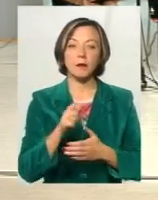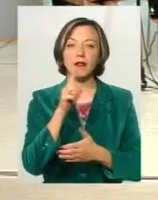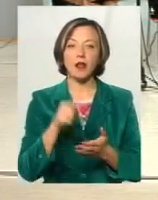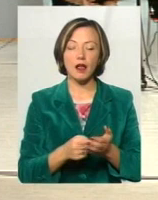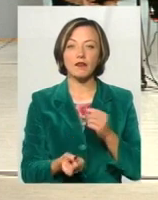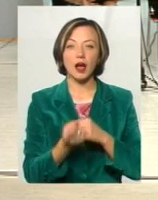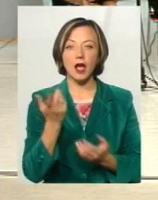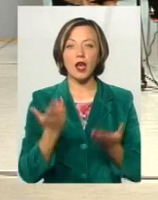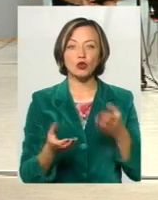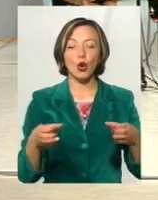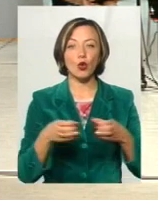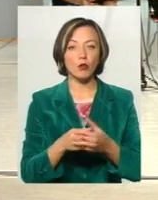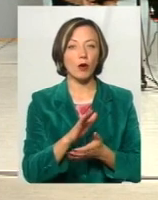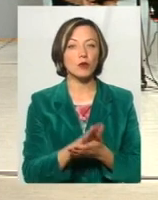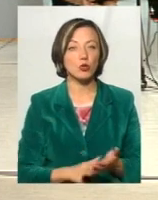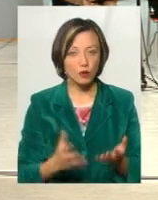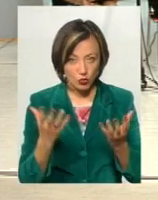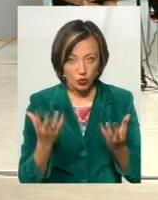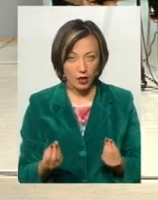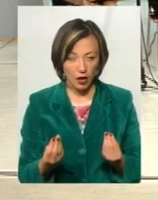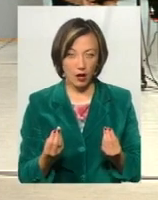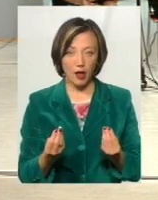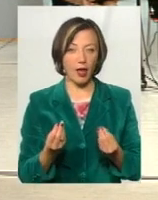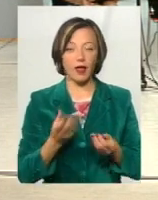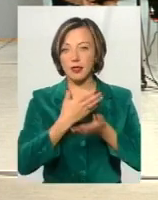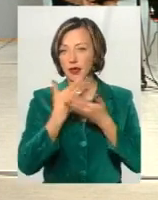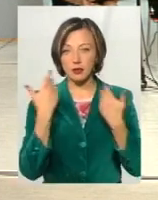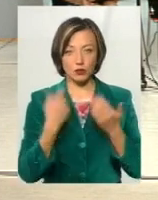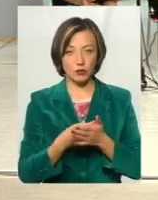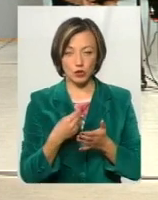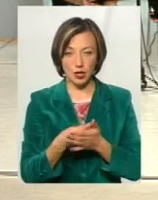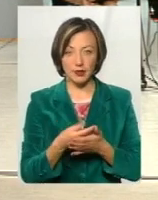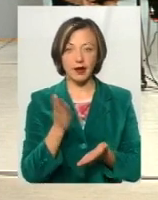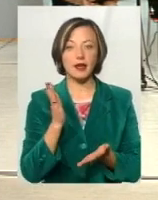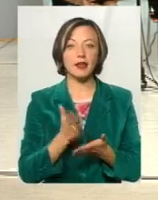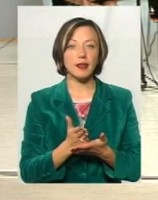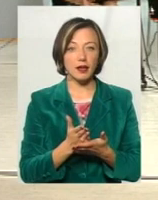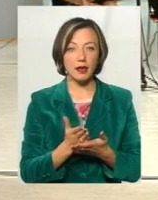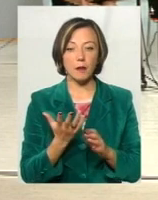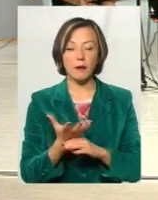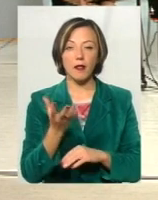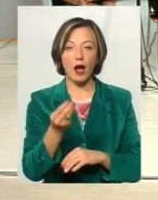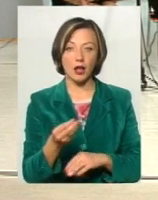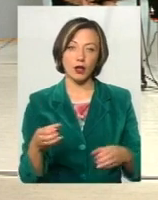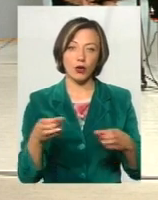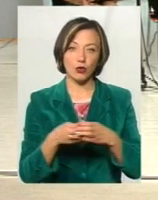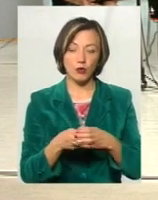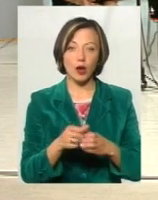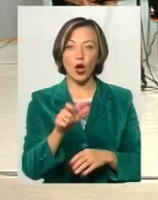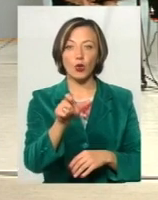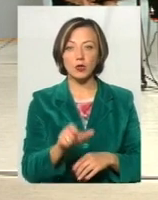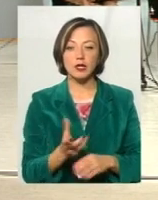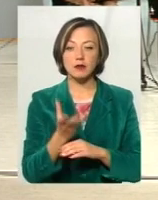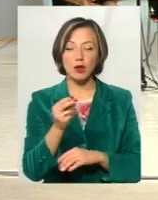логічно. Якщо група продовженого дня не існує бюджетно, так, є платна група, і людина сплачує